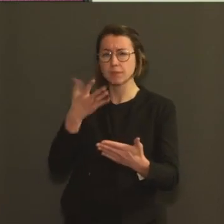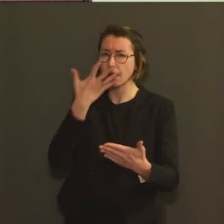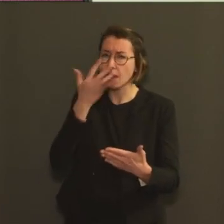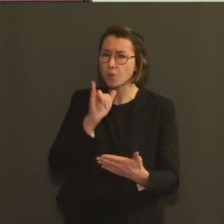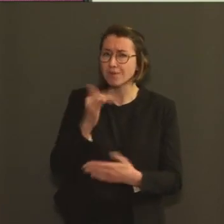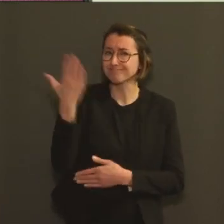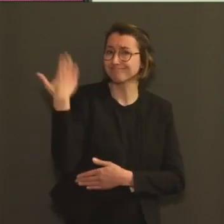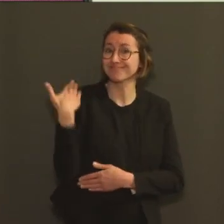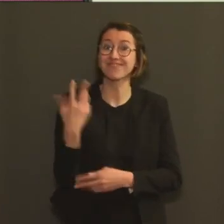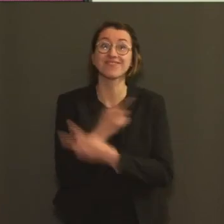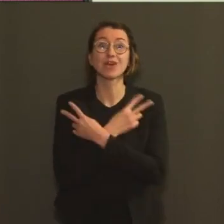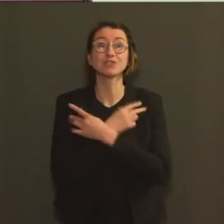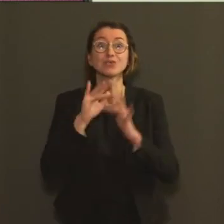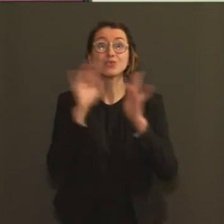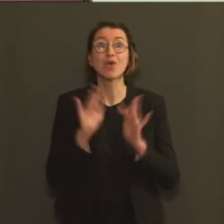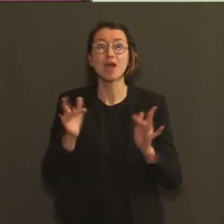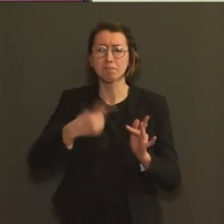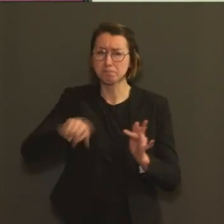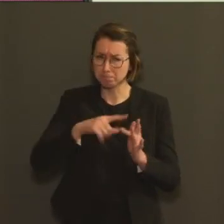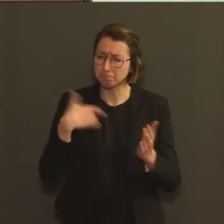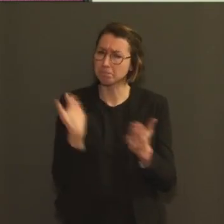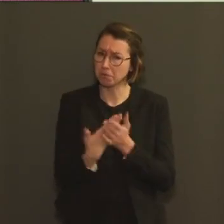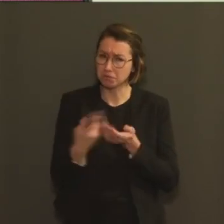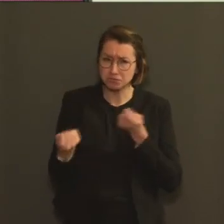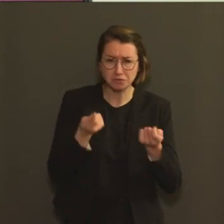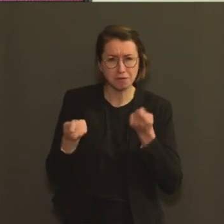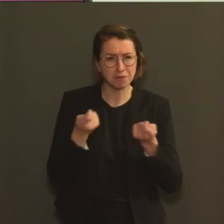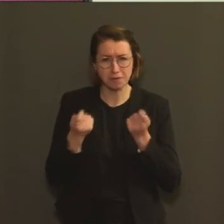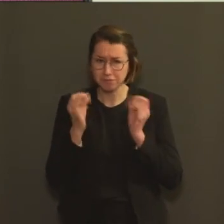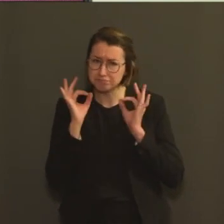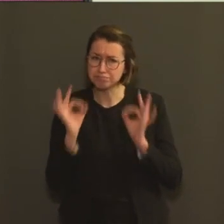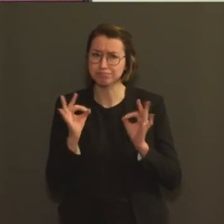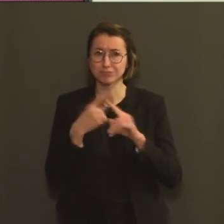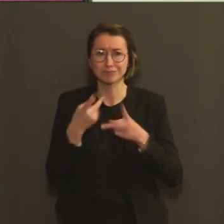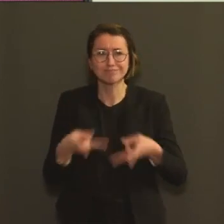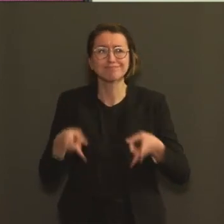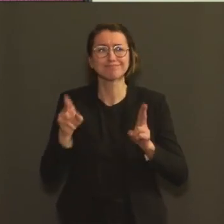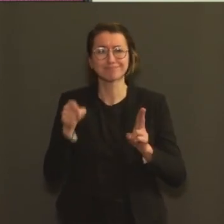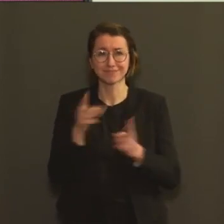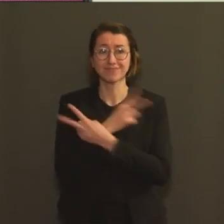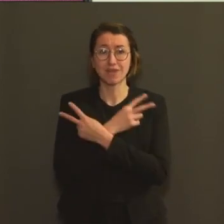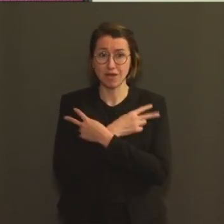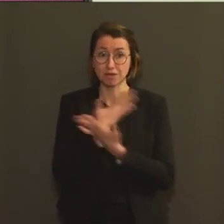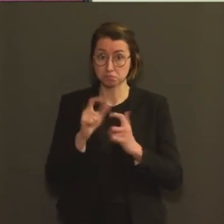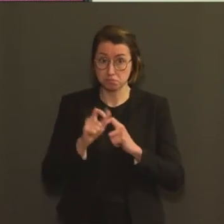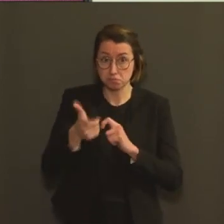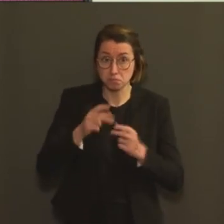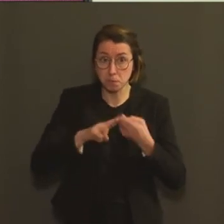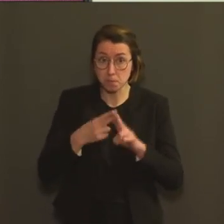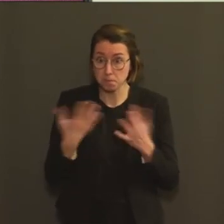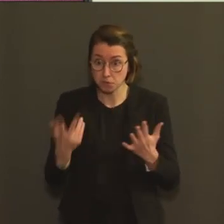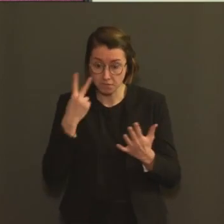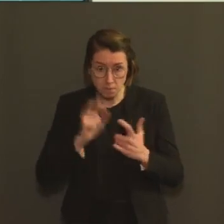gérées par vous et que ce qui s'y est passé n'a pas, pour l'instant, prêté à problème. Si on examine